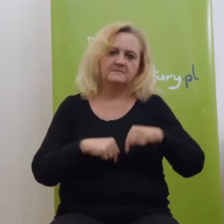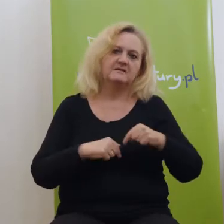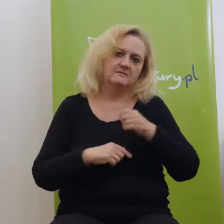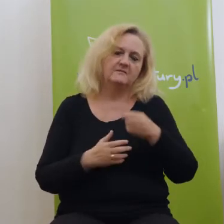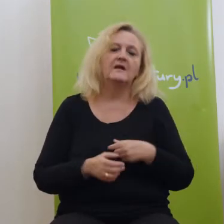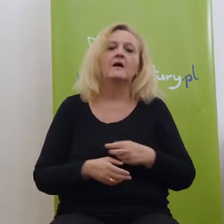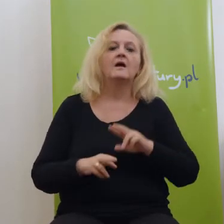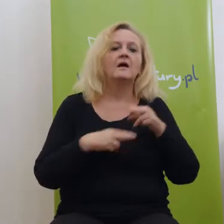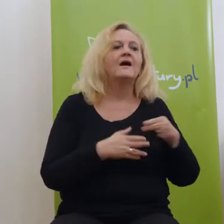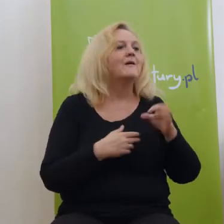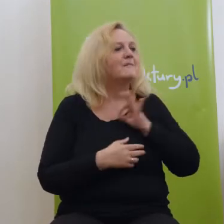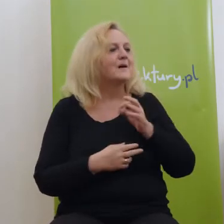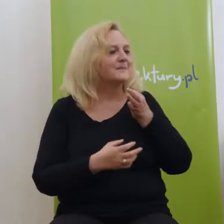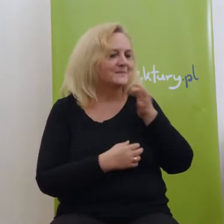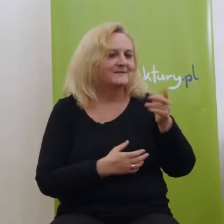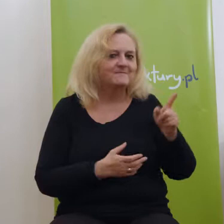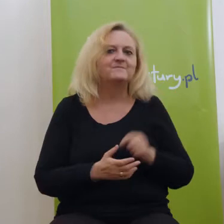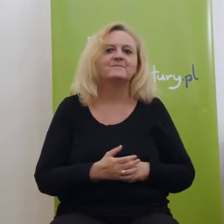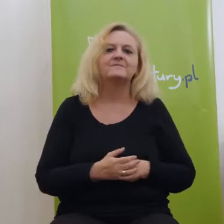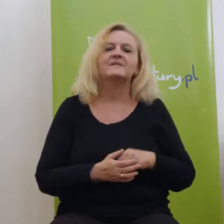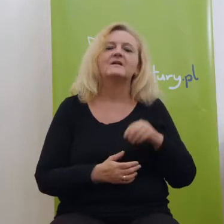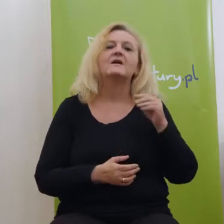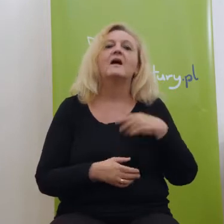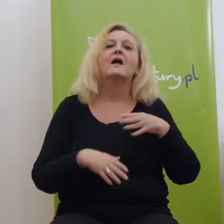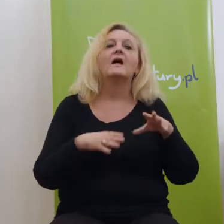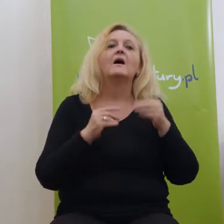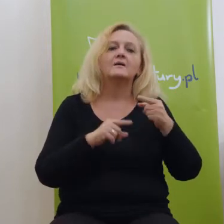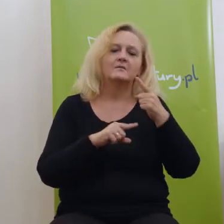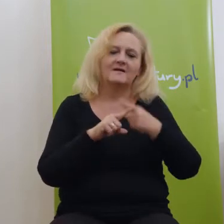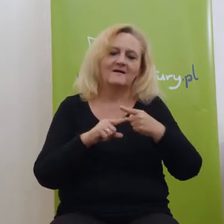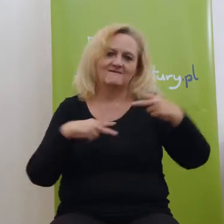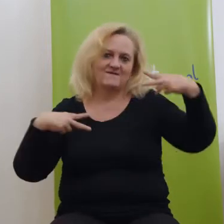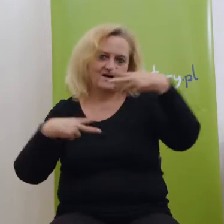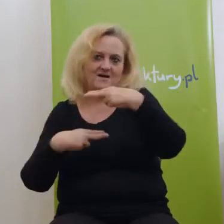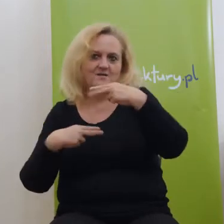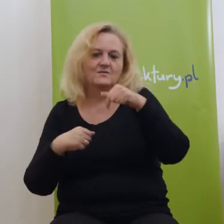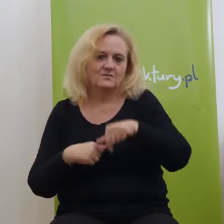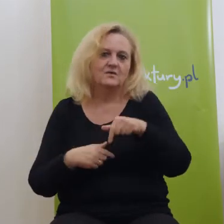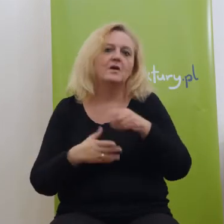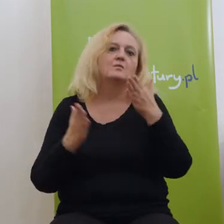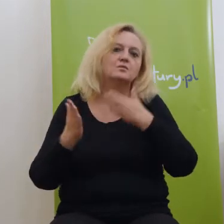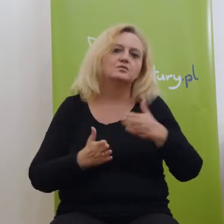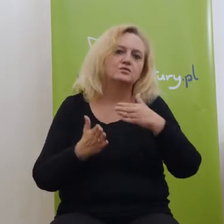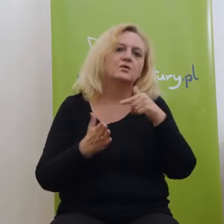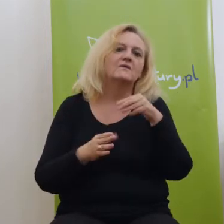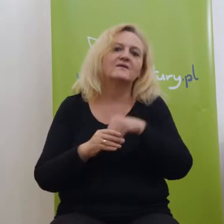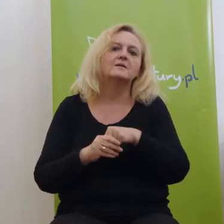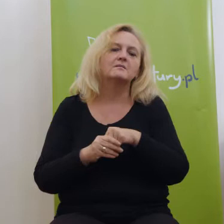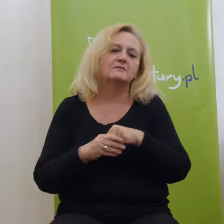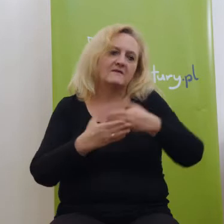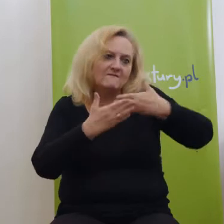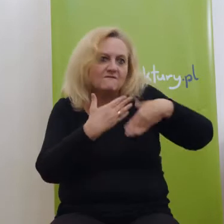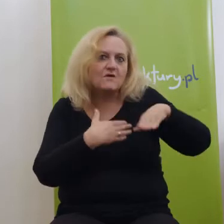A wracając do moich pytań, przywołałam na początku ten kawałek z przygotowywania się